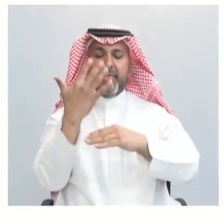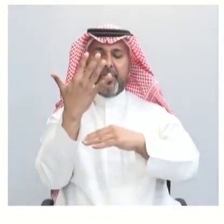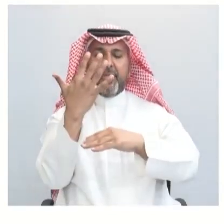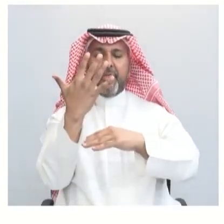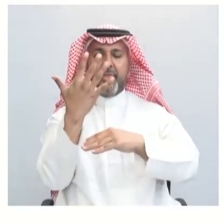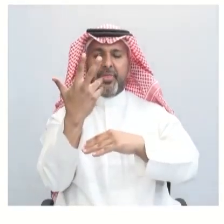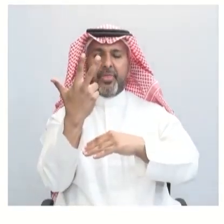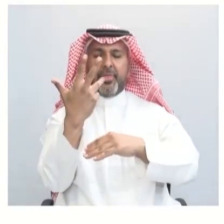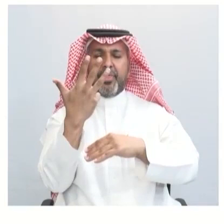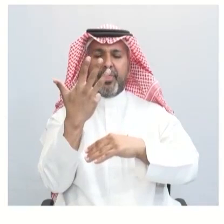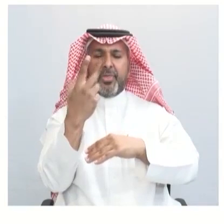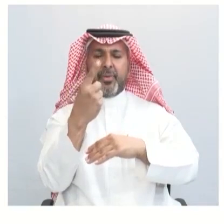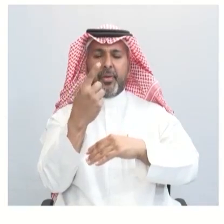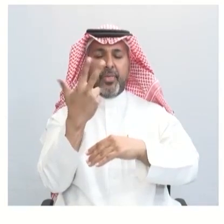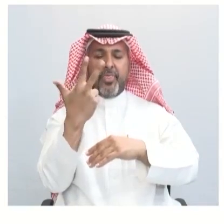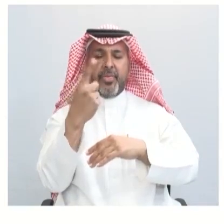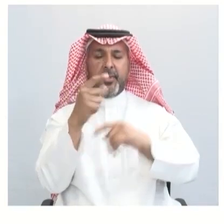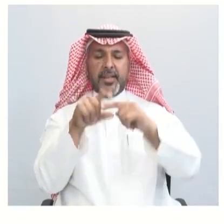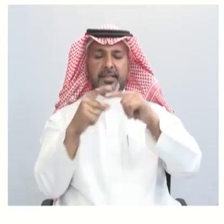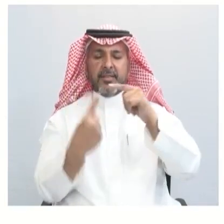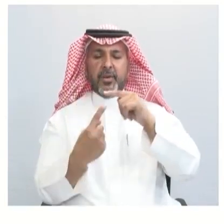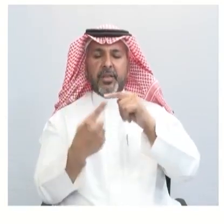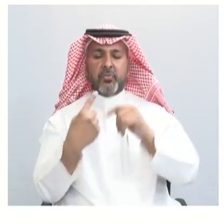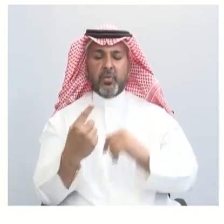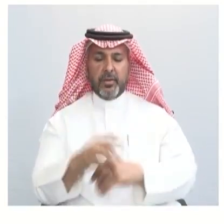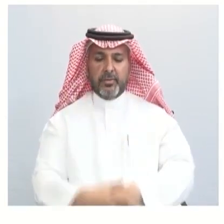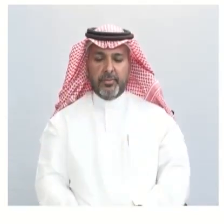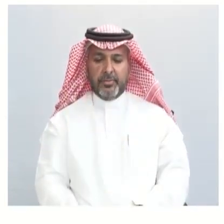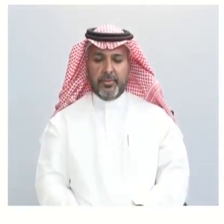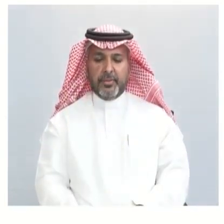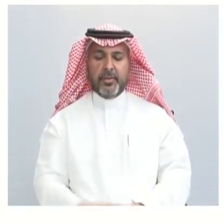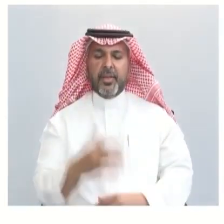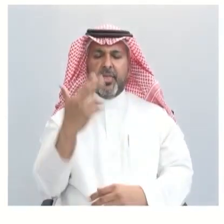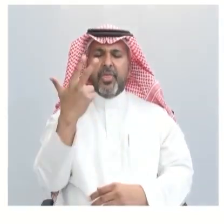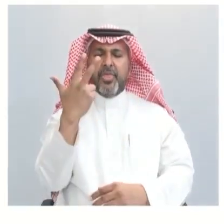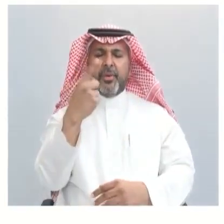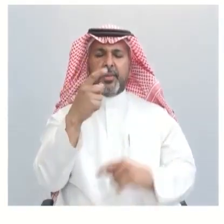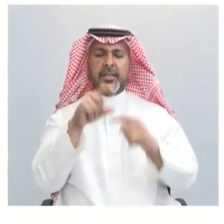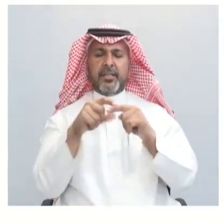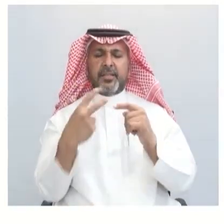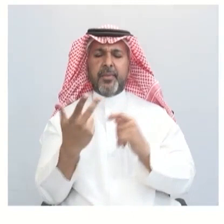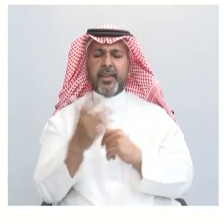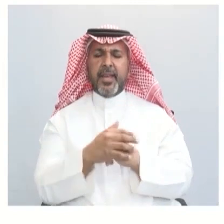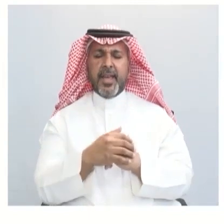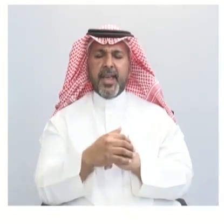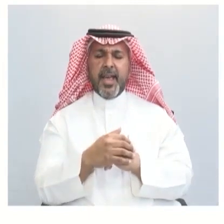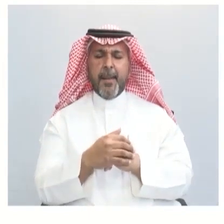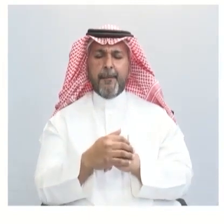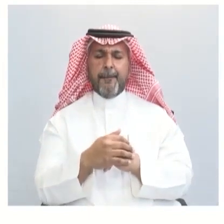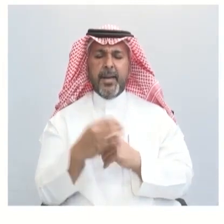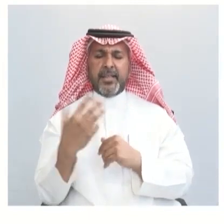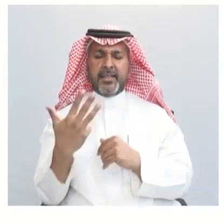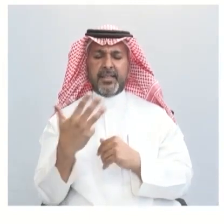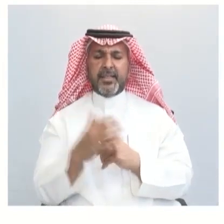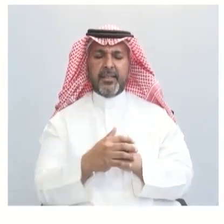عندي اللي هو اللونج اللي هو الطول راح يكون عندي 18 طيب لو خذنا العرض 2 18 تقسيم 2 راح يكون